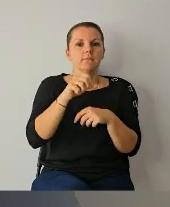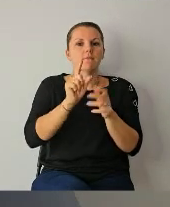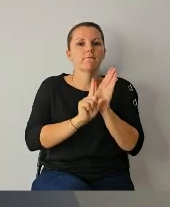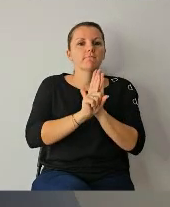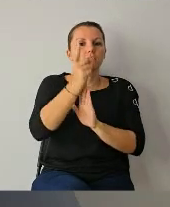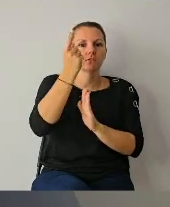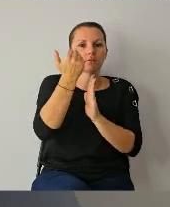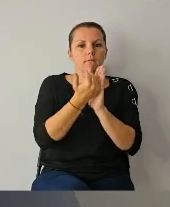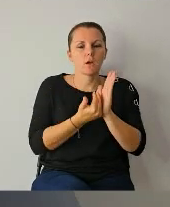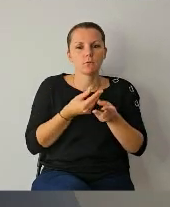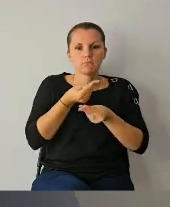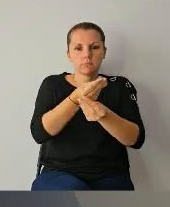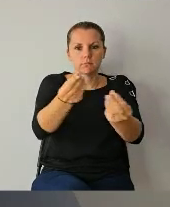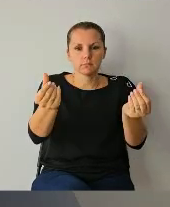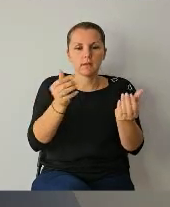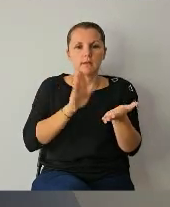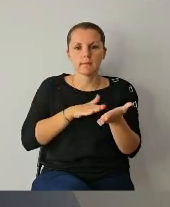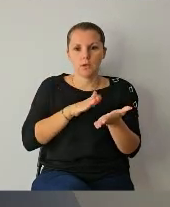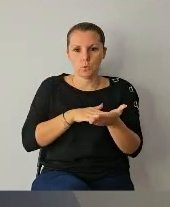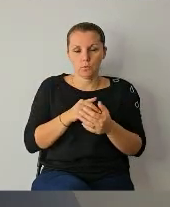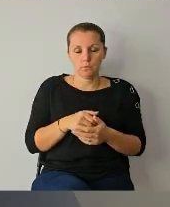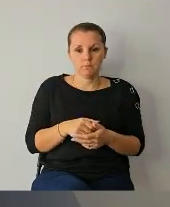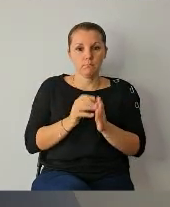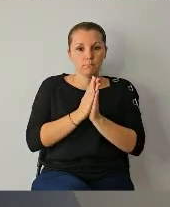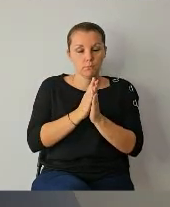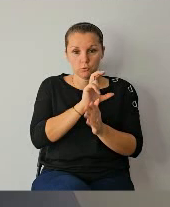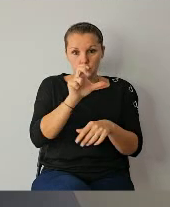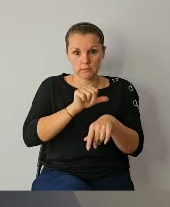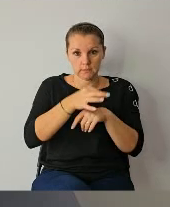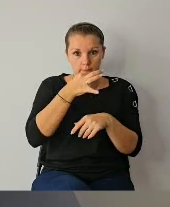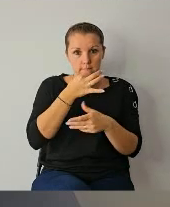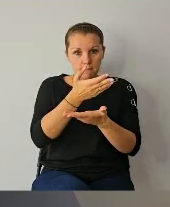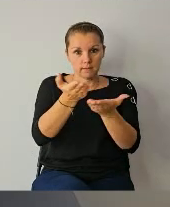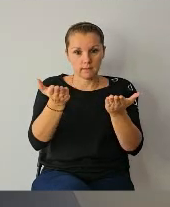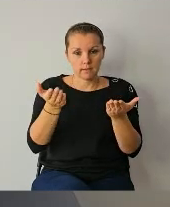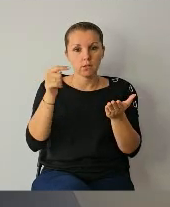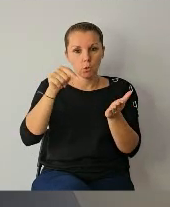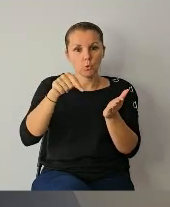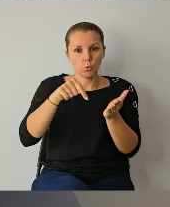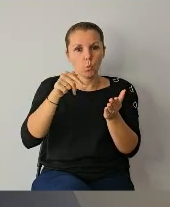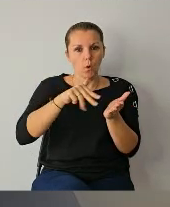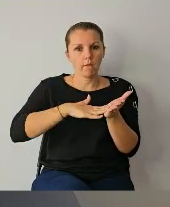warunki wypłacania nagród. Bardzo proszę, czy jakieś pytania są do przedstawionej uchwały?